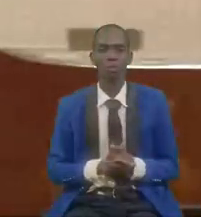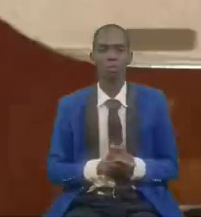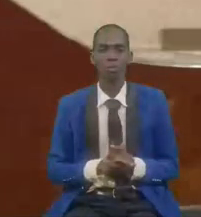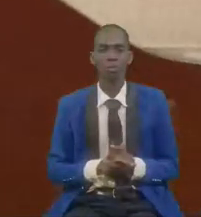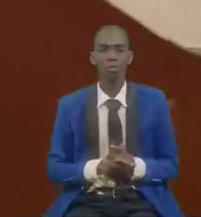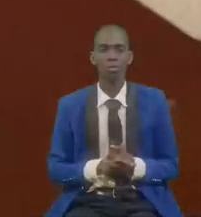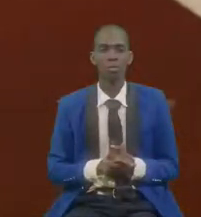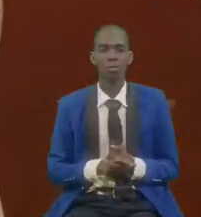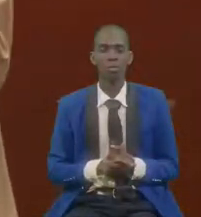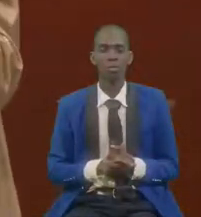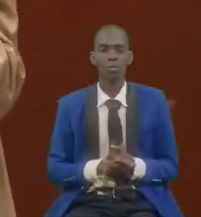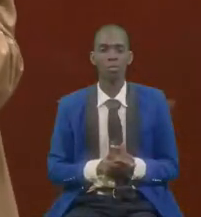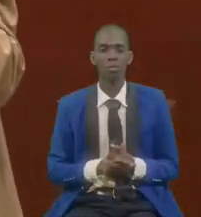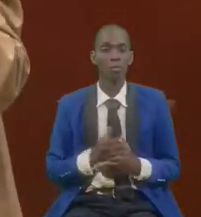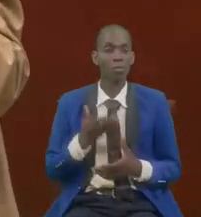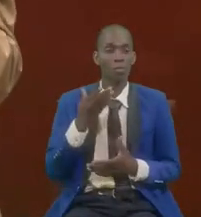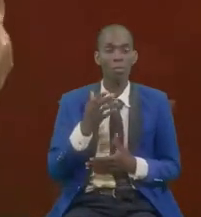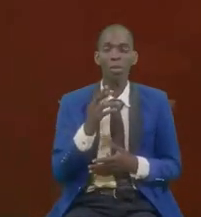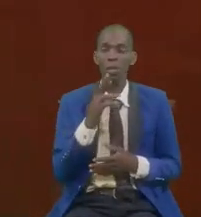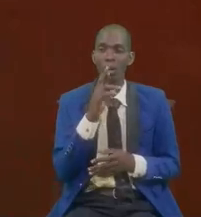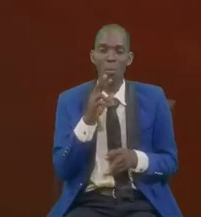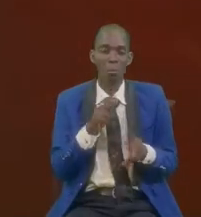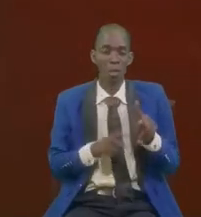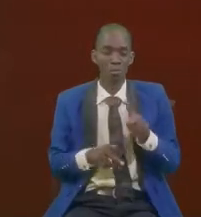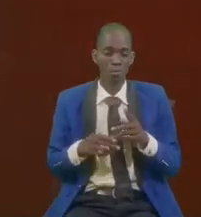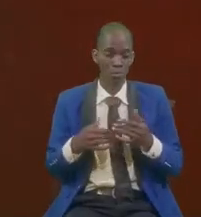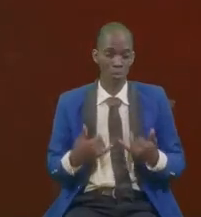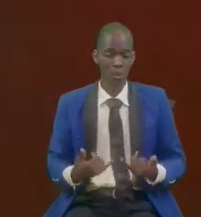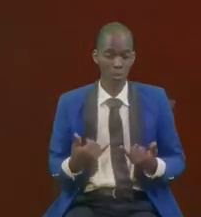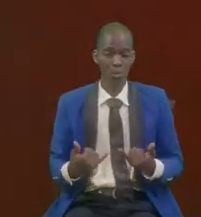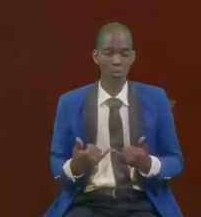là-bas. Il y a des gens de nos jours,